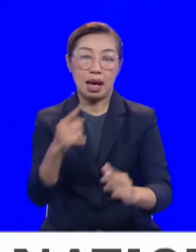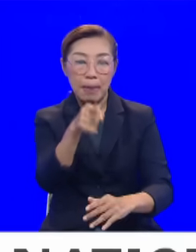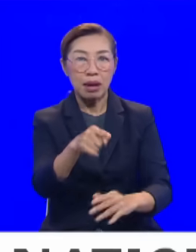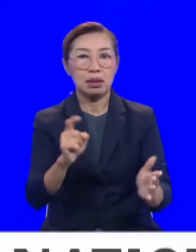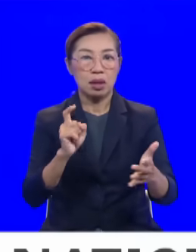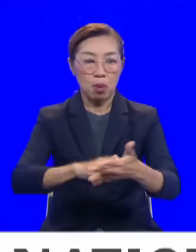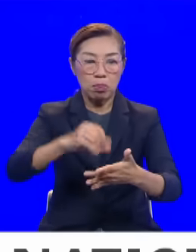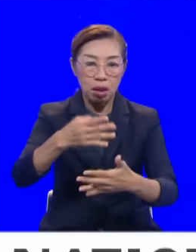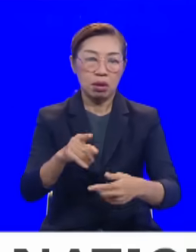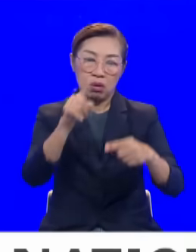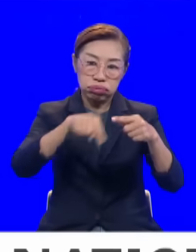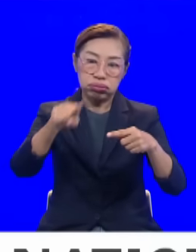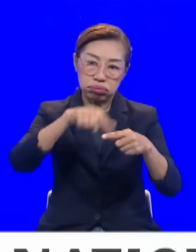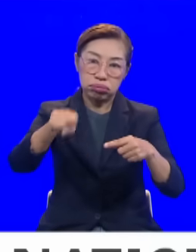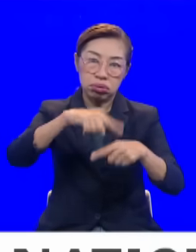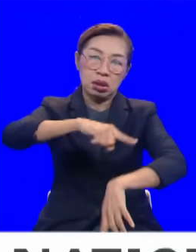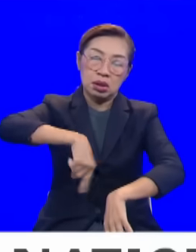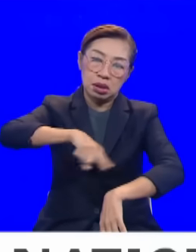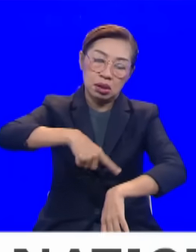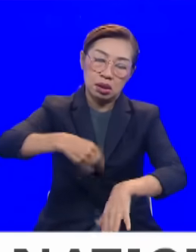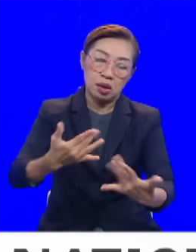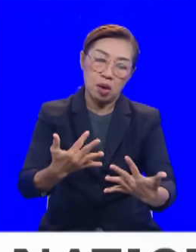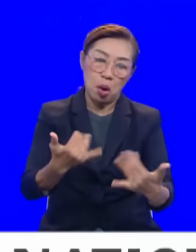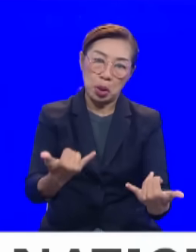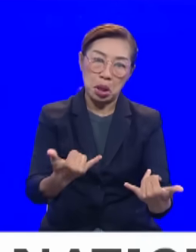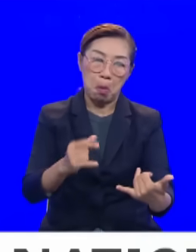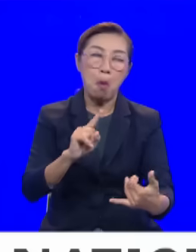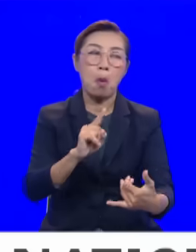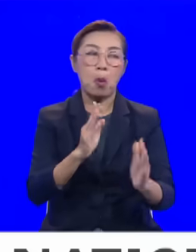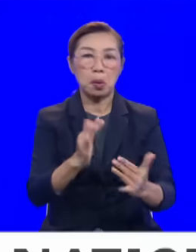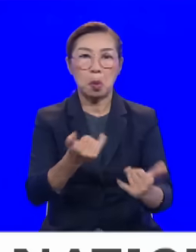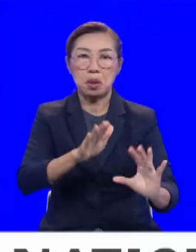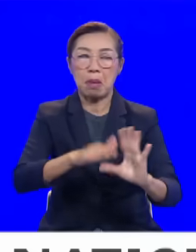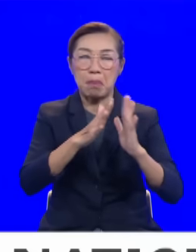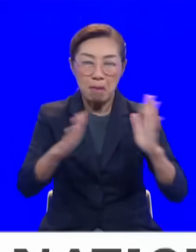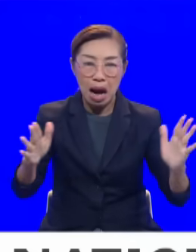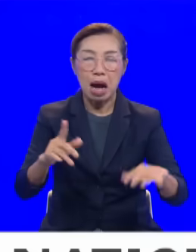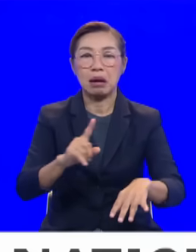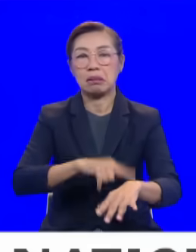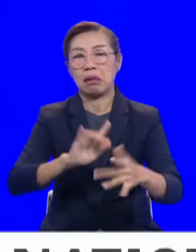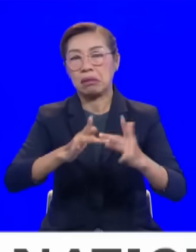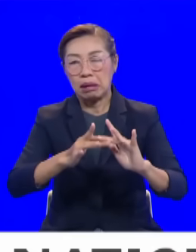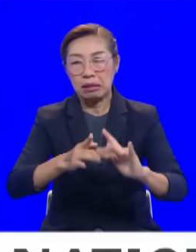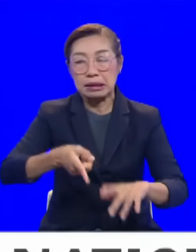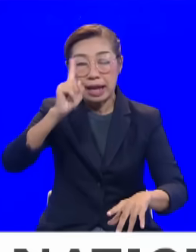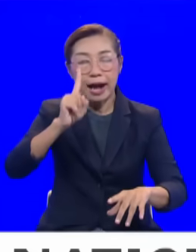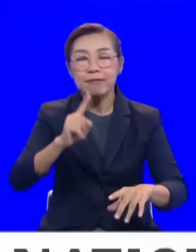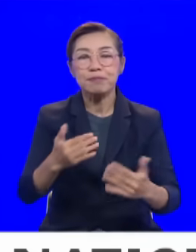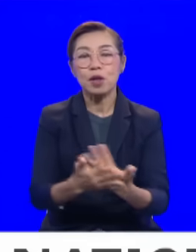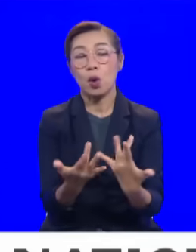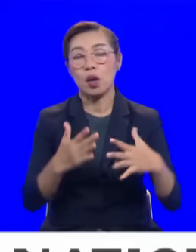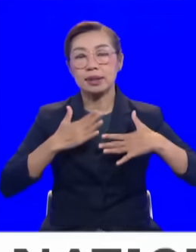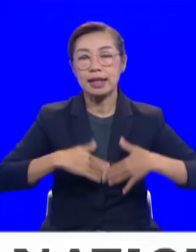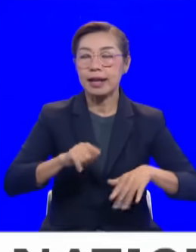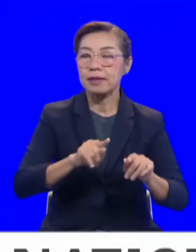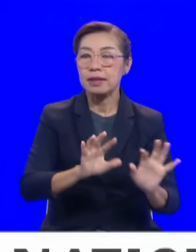ราไปรอคืนนี้เราไปรอ 3-4 วันข้างหลังก็ได้ที่คนเขาไม่ต้องมาแย่งกันแล้วบอกว่าตอนนี้เวลาการโหลดถ้ามันยิ่งน